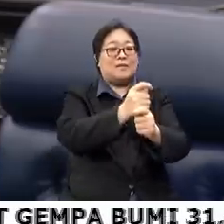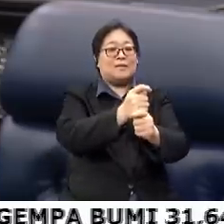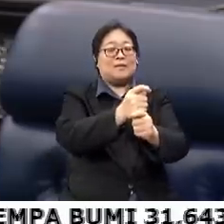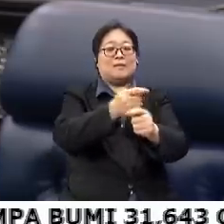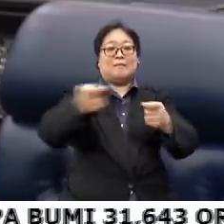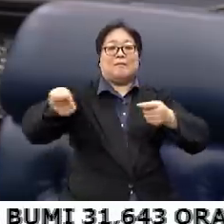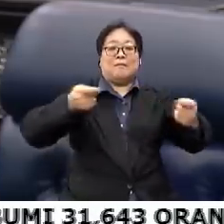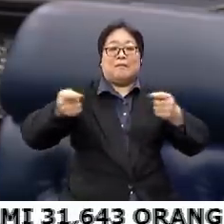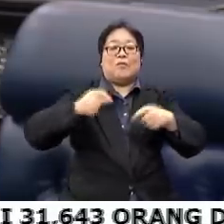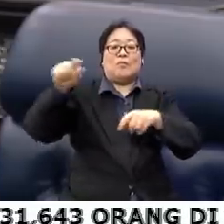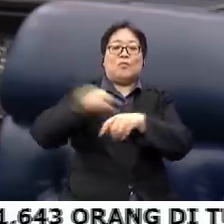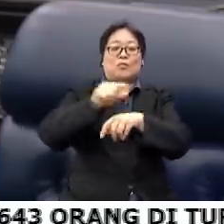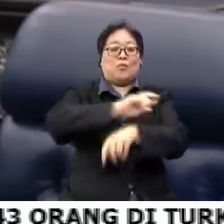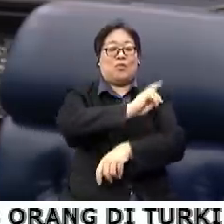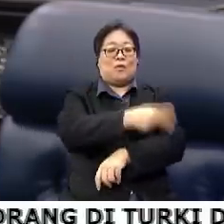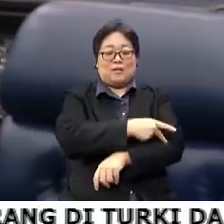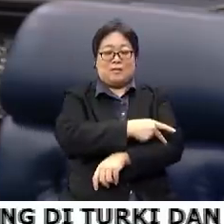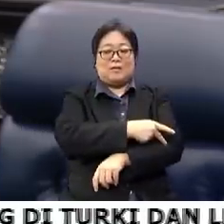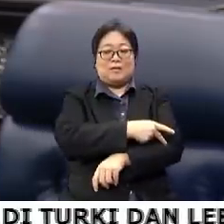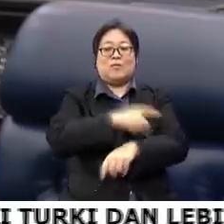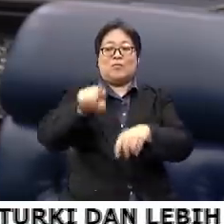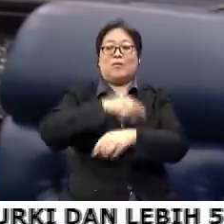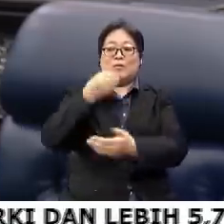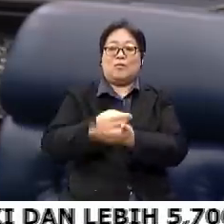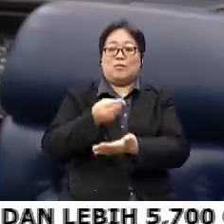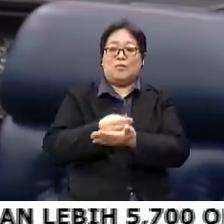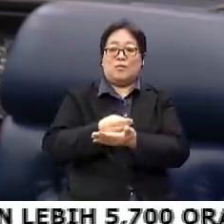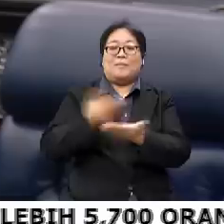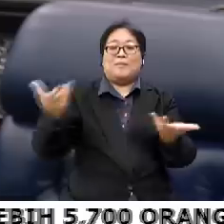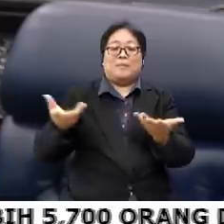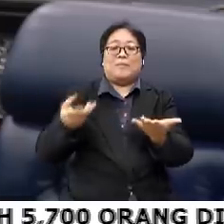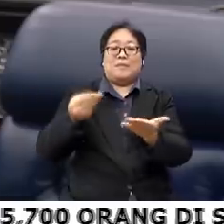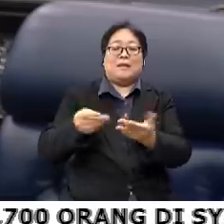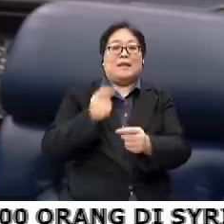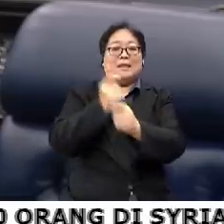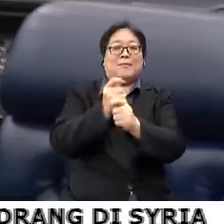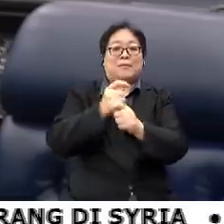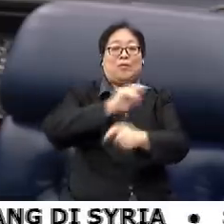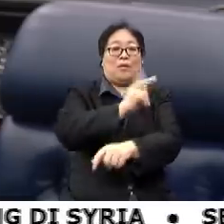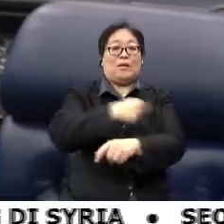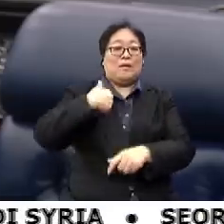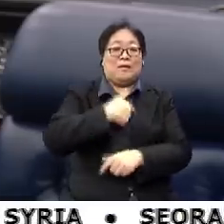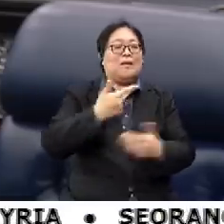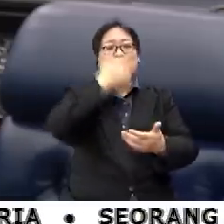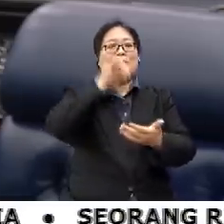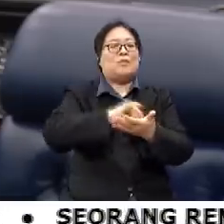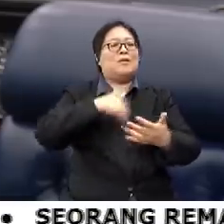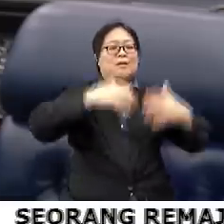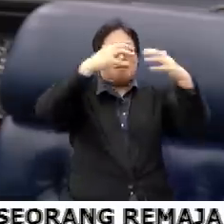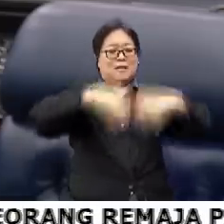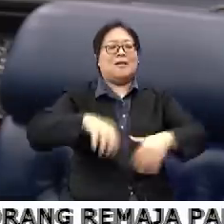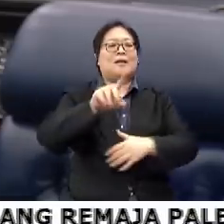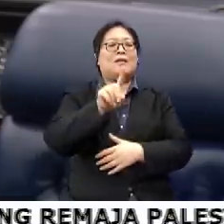pemerintahan menggunakan kuasa, menggunakan duit semata-mata untuk mengekalkan kuasa kita. Pasal itu saya bubarkan